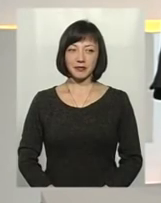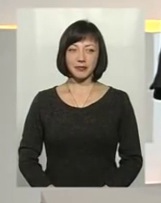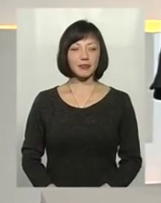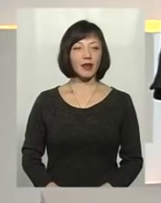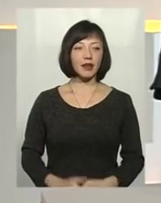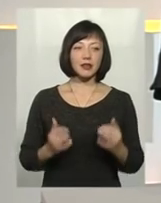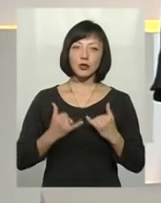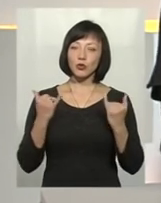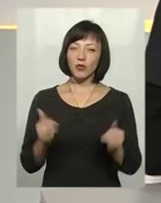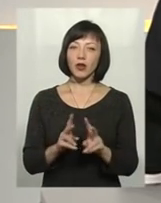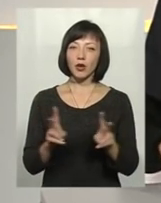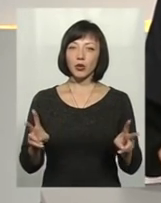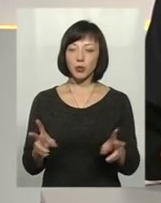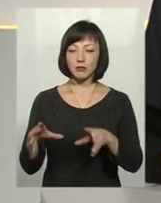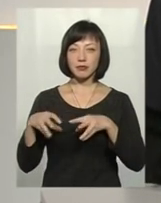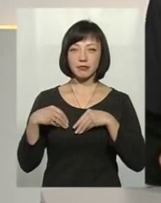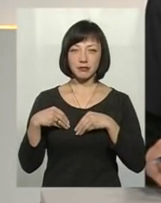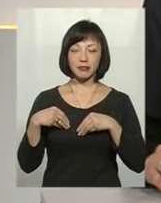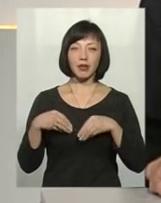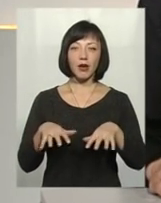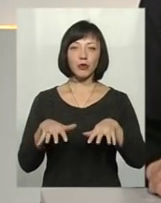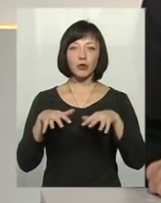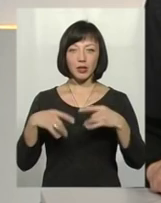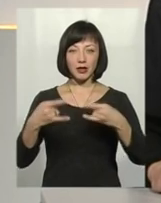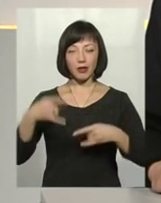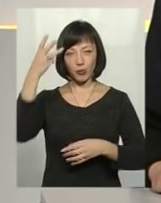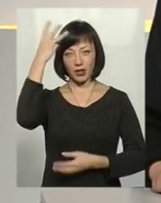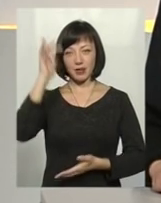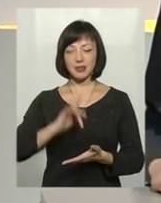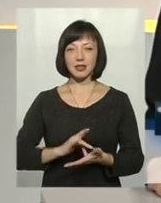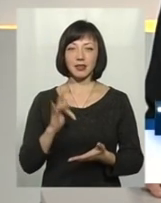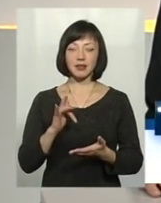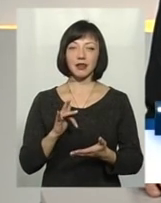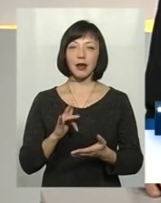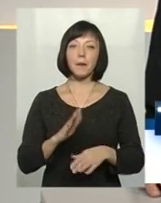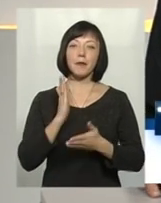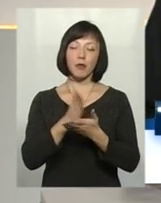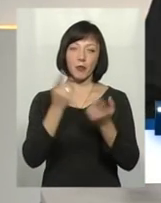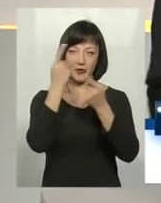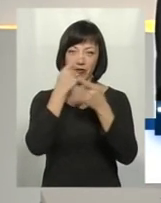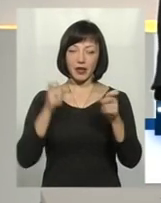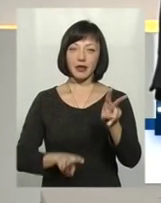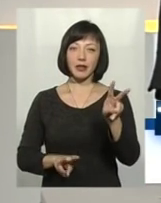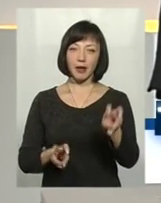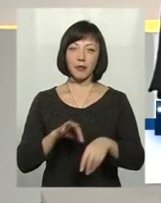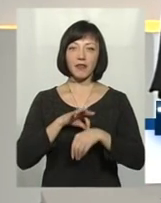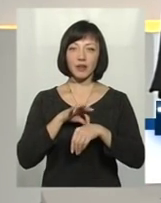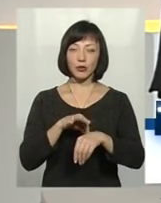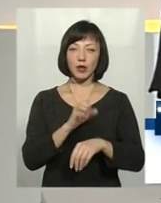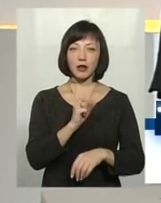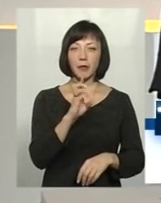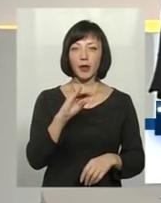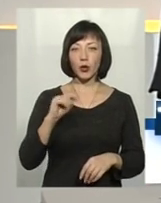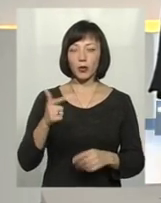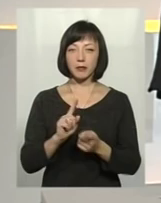Мої шанування усім, хто у цій порі приєднався до глядацької аудиторії телеканалу «Поділля Центр». На часі в прямому ефірі тема. Я Анна Бендюк, переклад